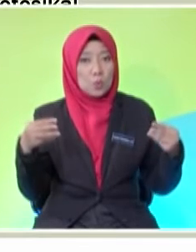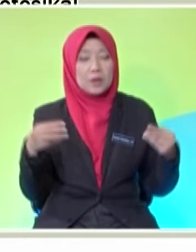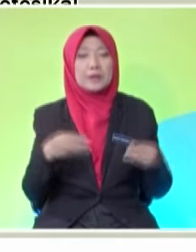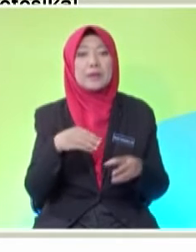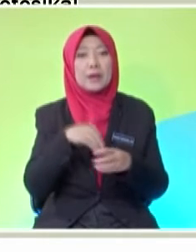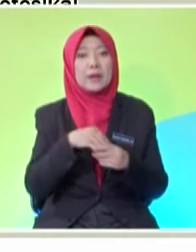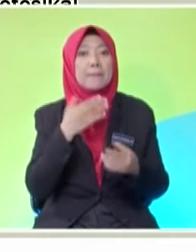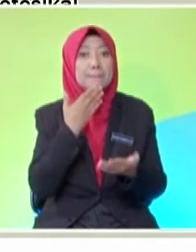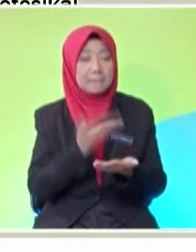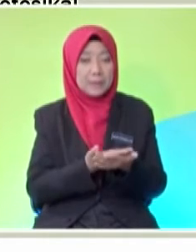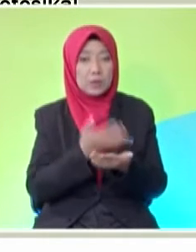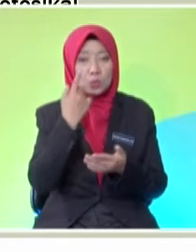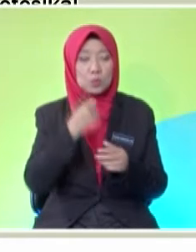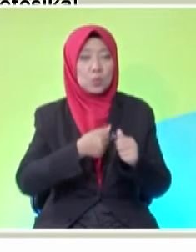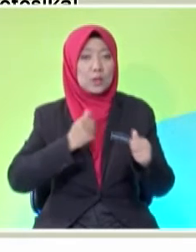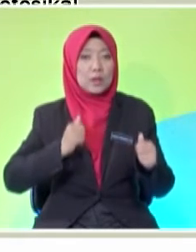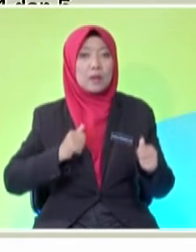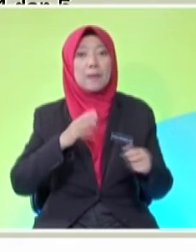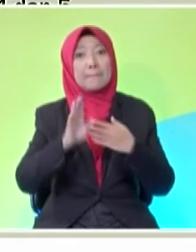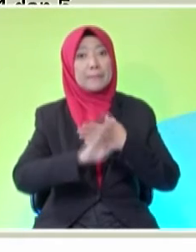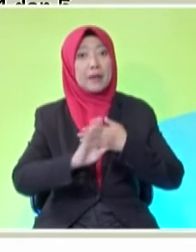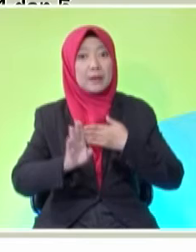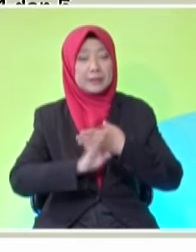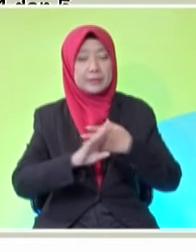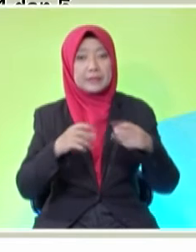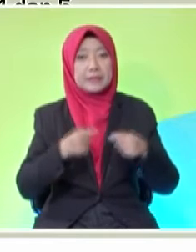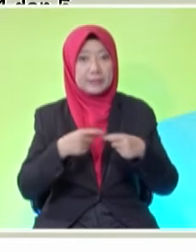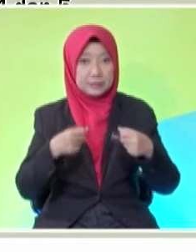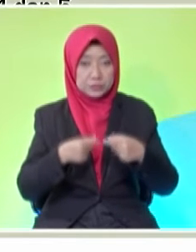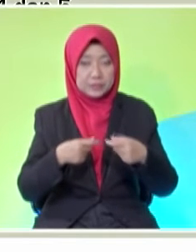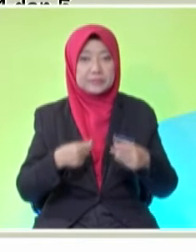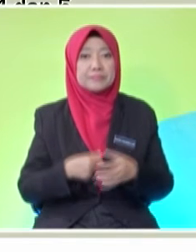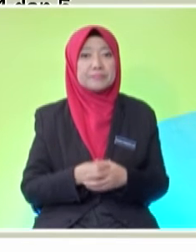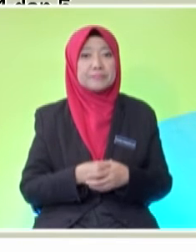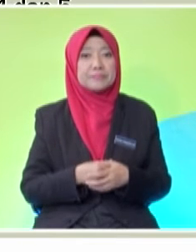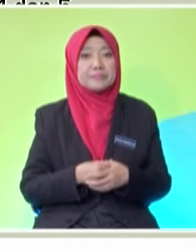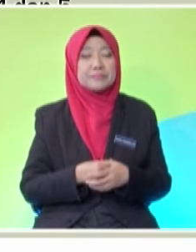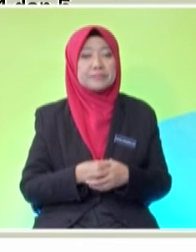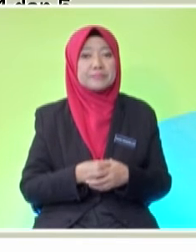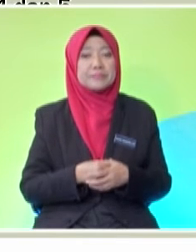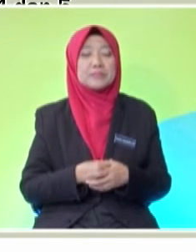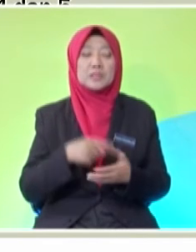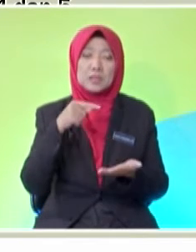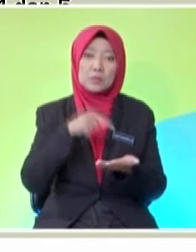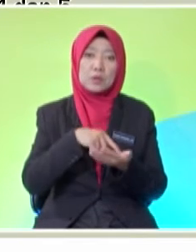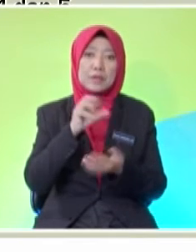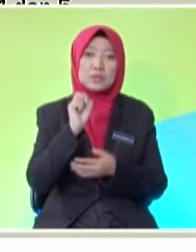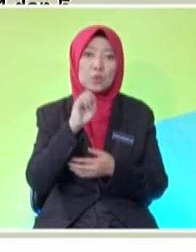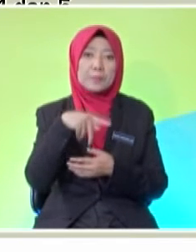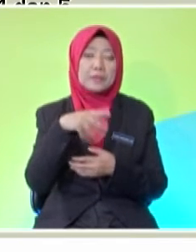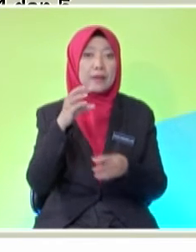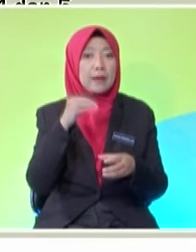berada dalam keadaan yang baik bagi mengelakkan sebarang bahaya elektrik. Okey, manakala ini pula adalah SOP